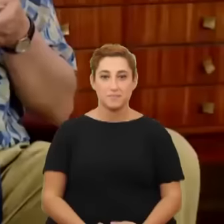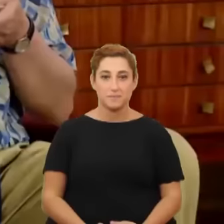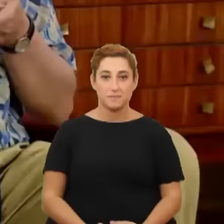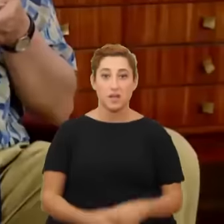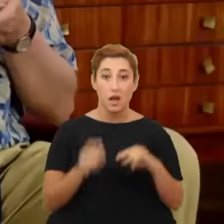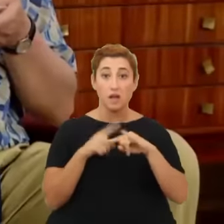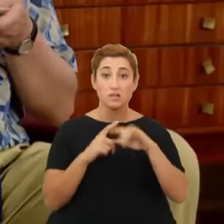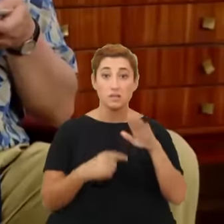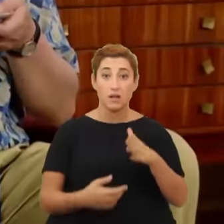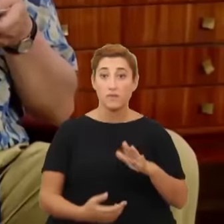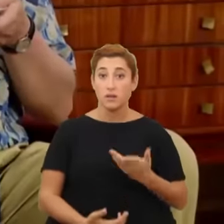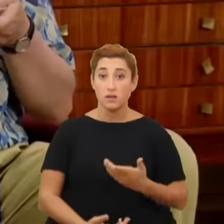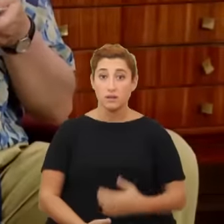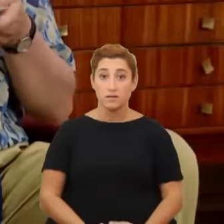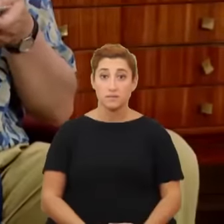Hasan.